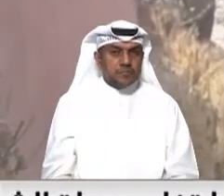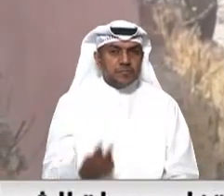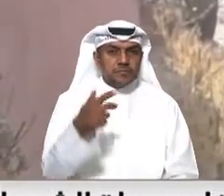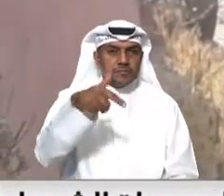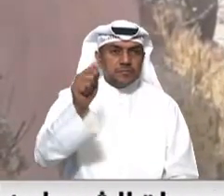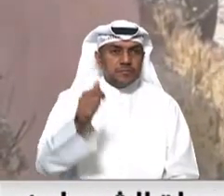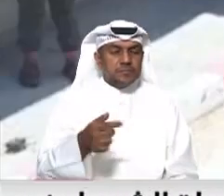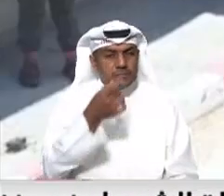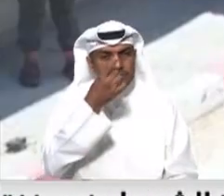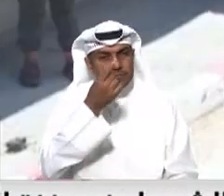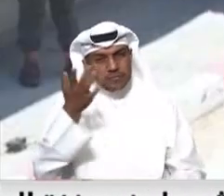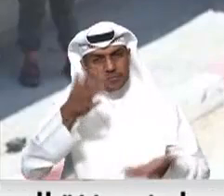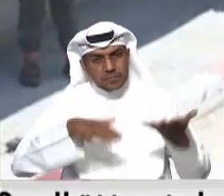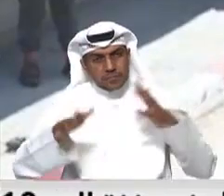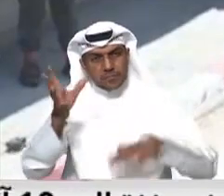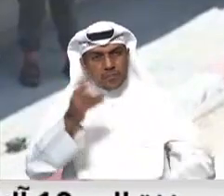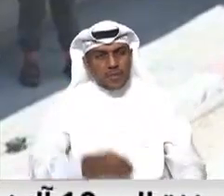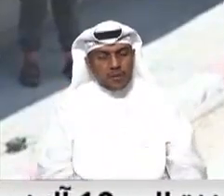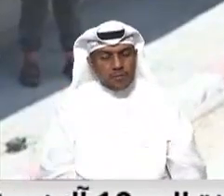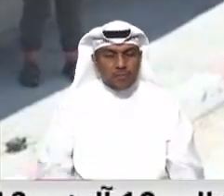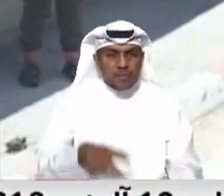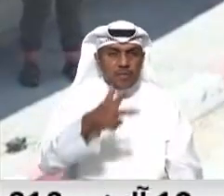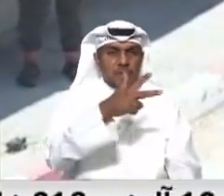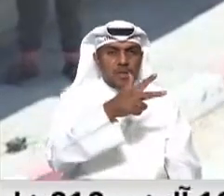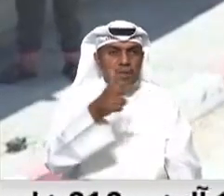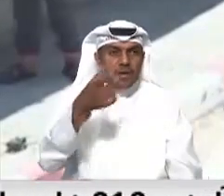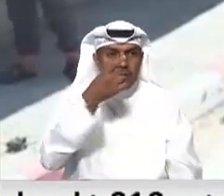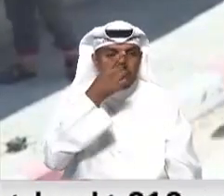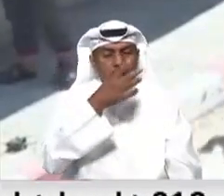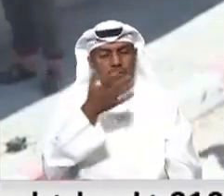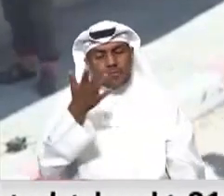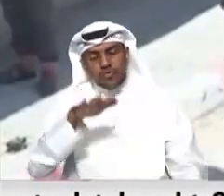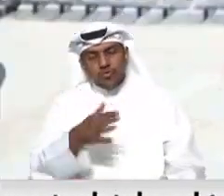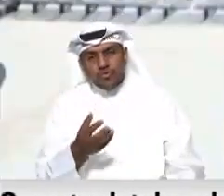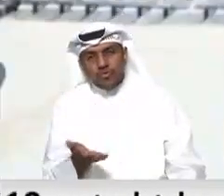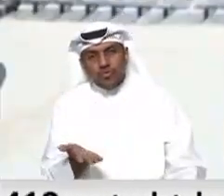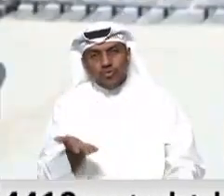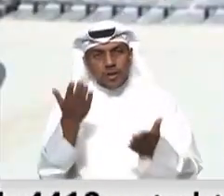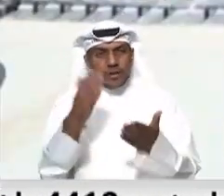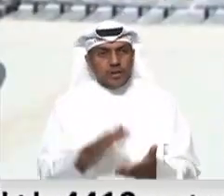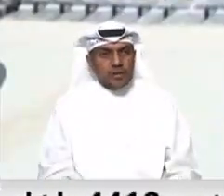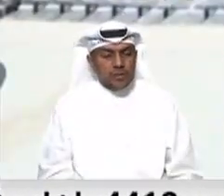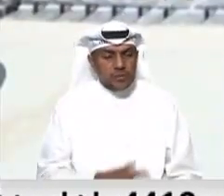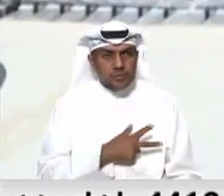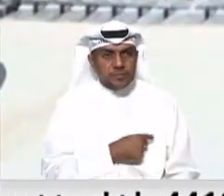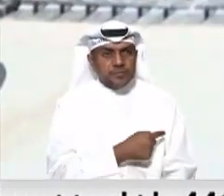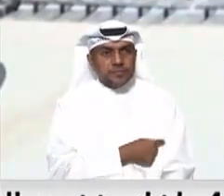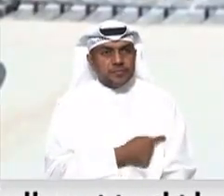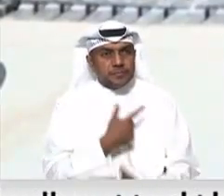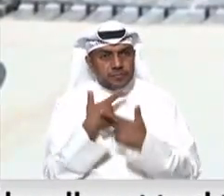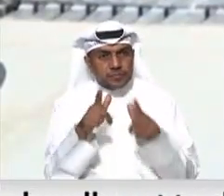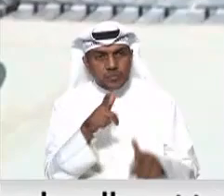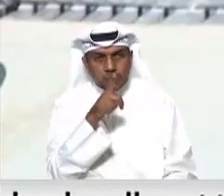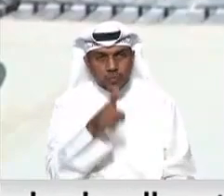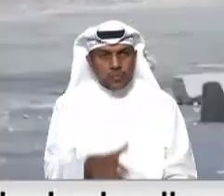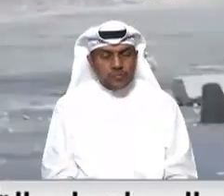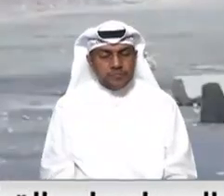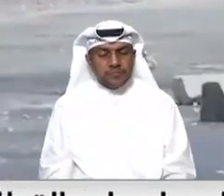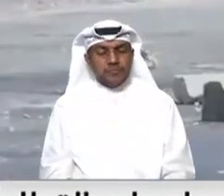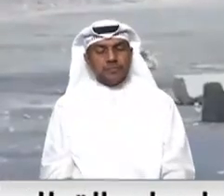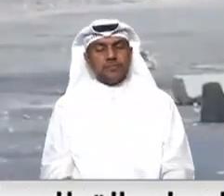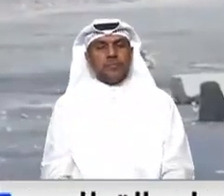الشهداء في جميع محافظاتها إلى 18 شهيدا حسب ما أعلنت وزارة الصحة الفلسطينية، حيث